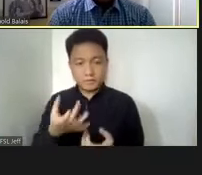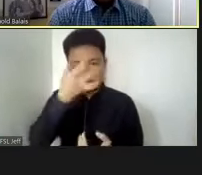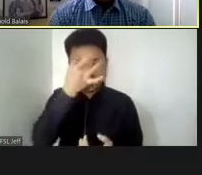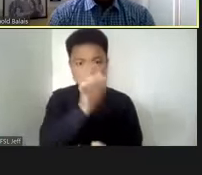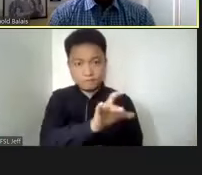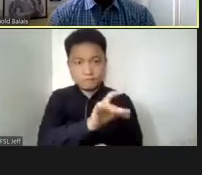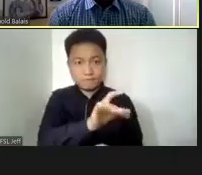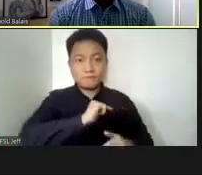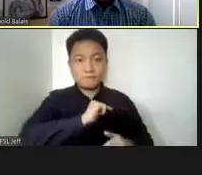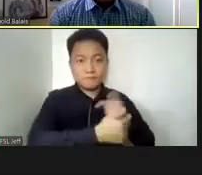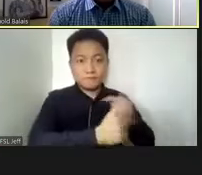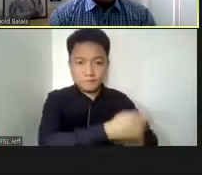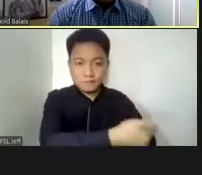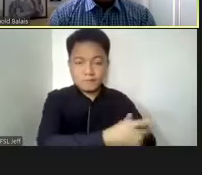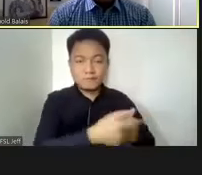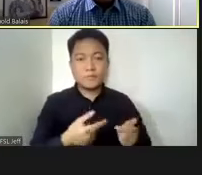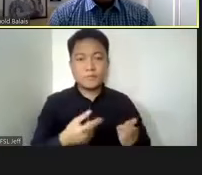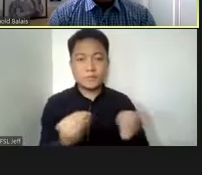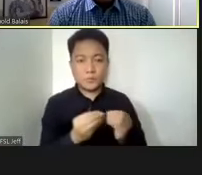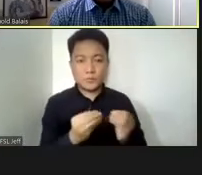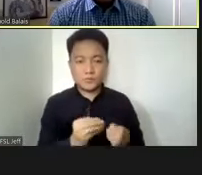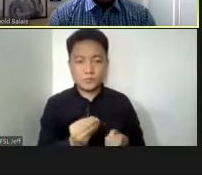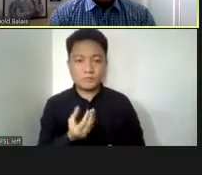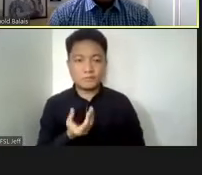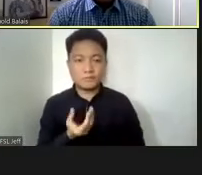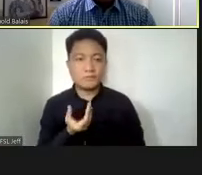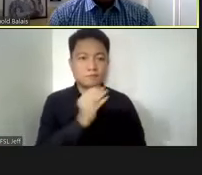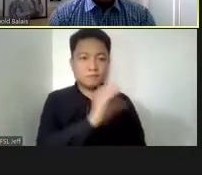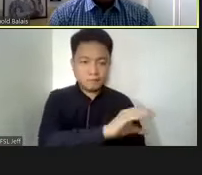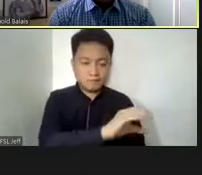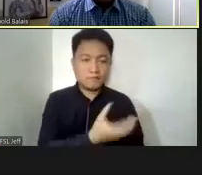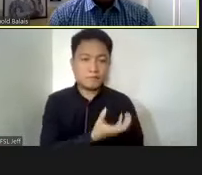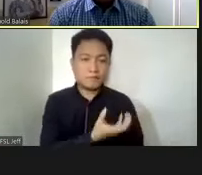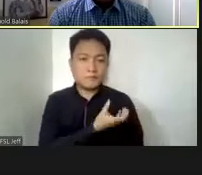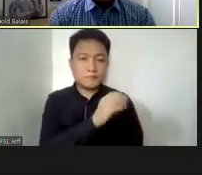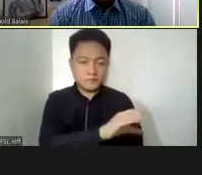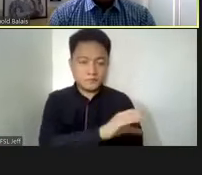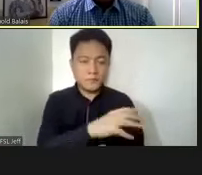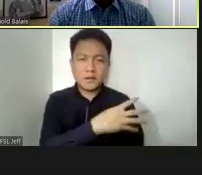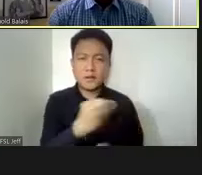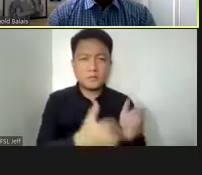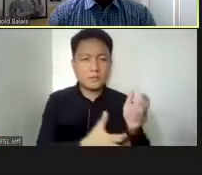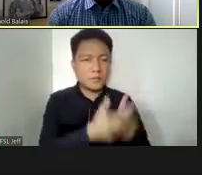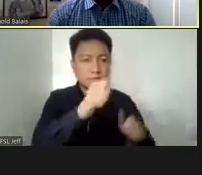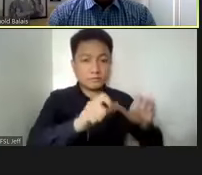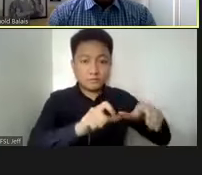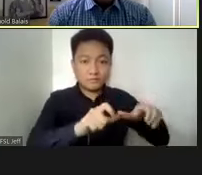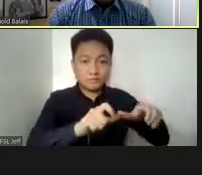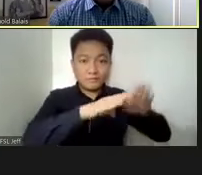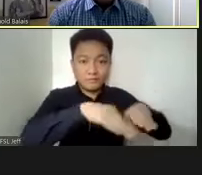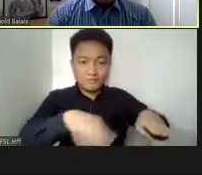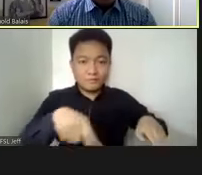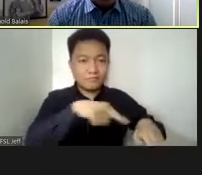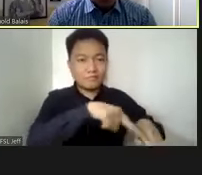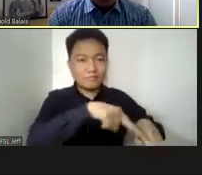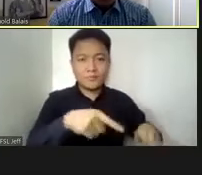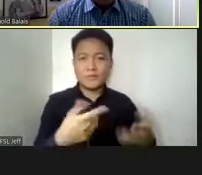disabled. Kulang eh. I believe sa sports talaga malaking matutulong para ma-uplift